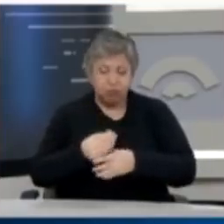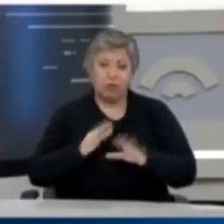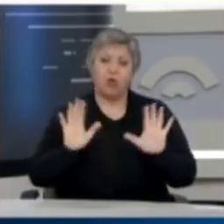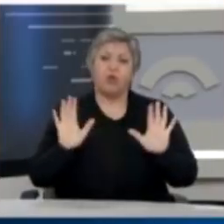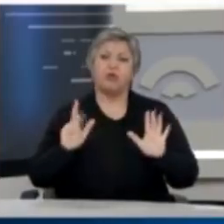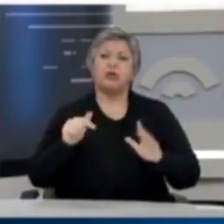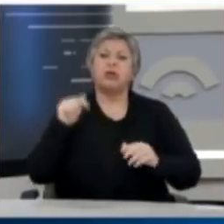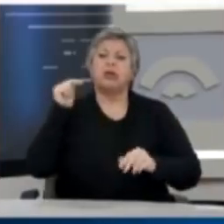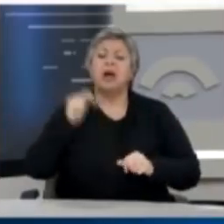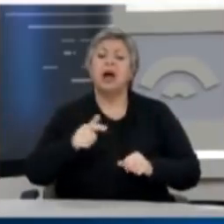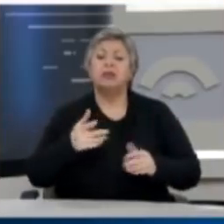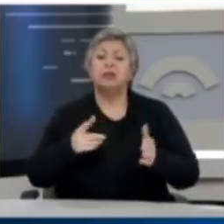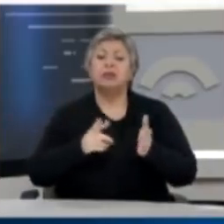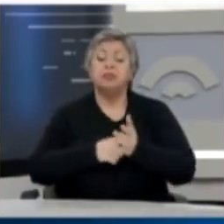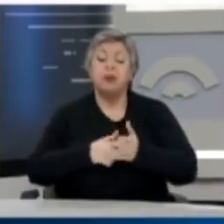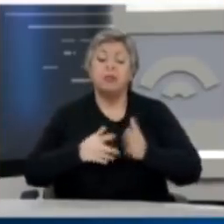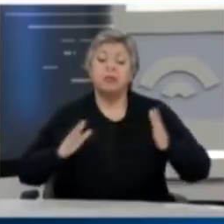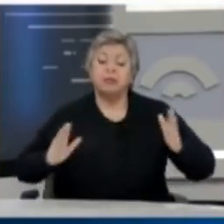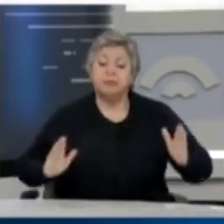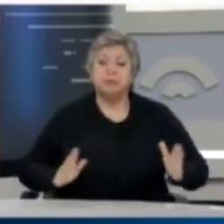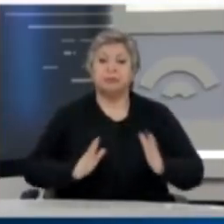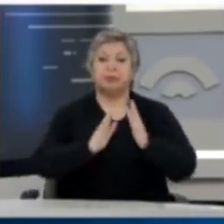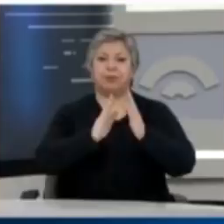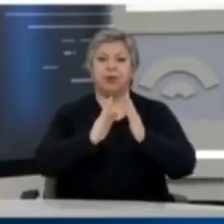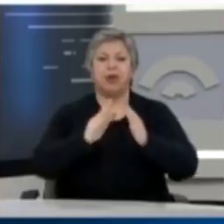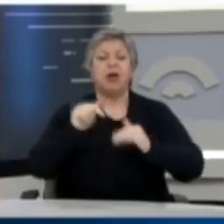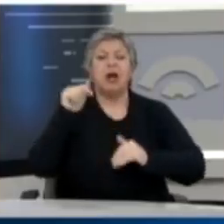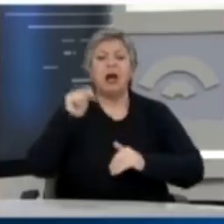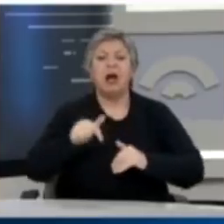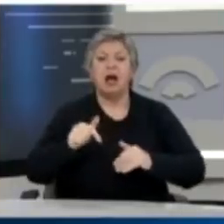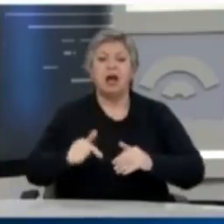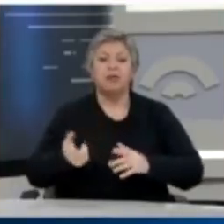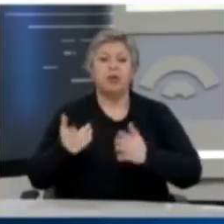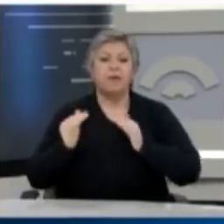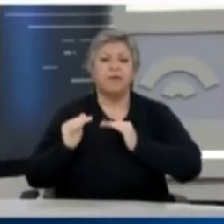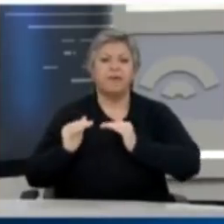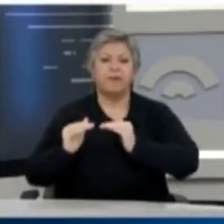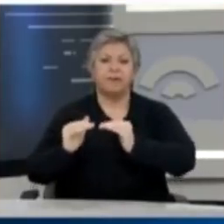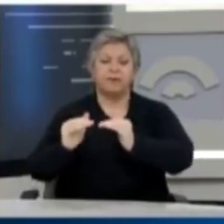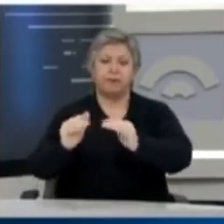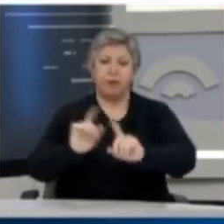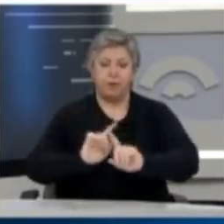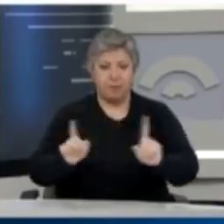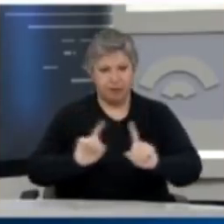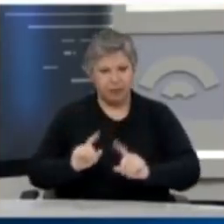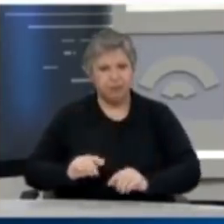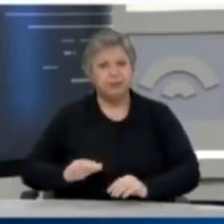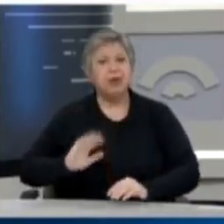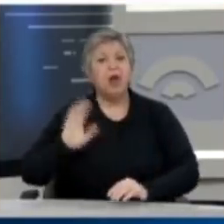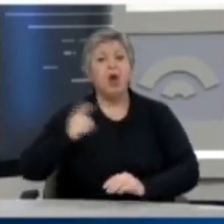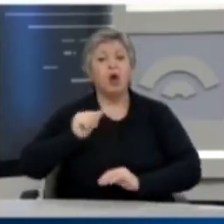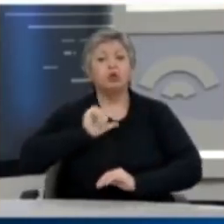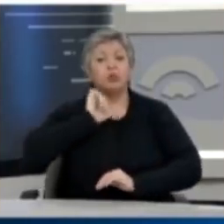στόχο της περιβόητης κυβερνητικής πολιτικής σταθερότητας. Γιατί όσο το μεγάλο κεφάλαιο